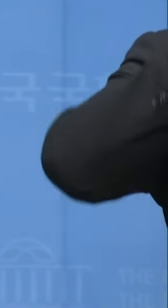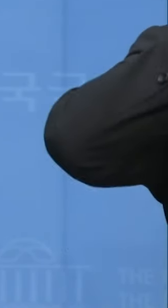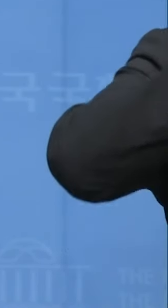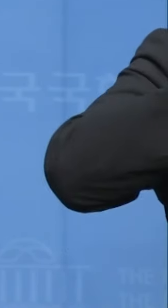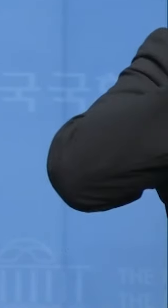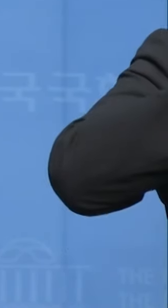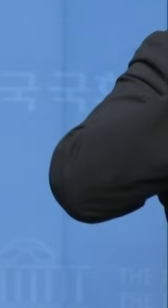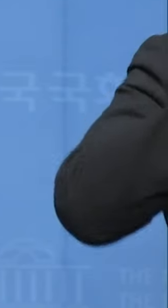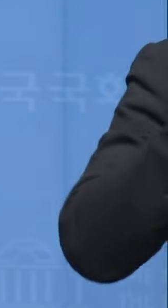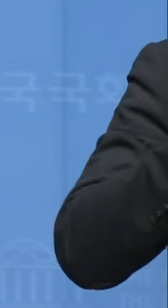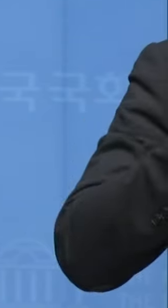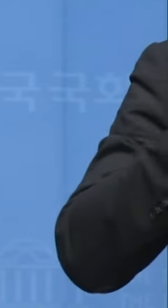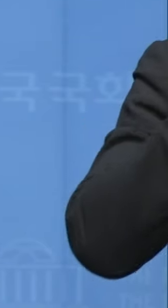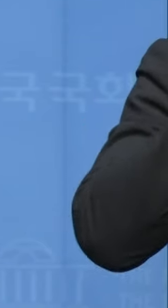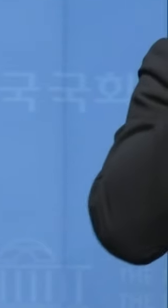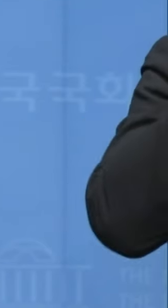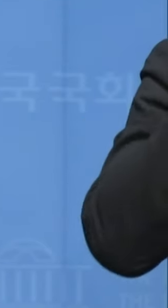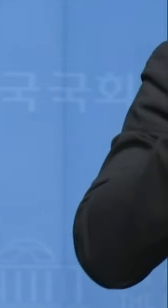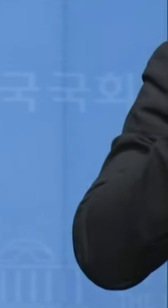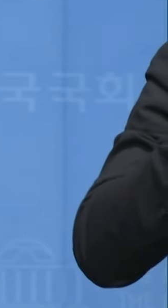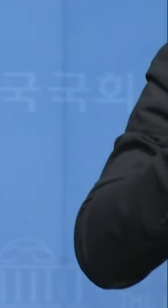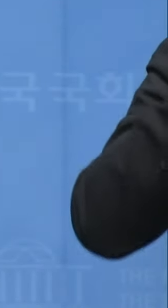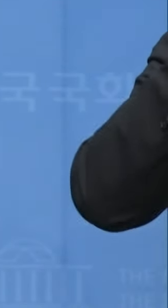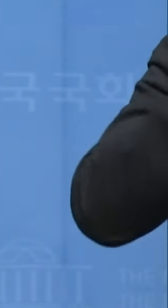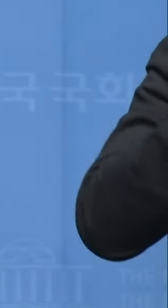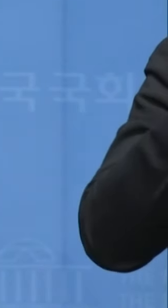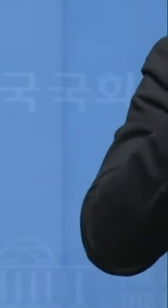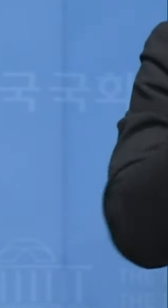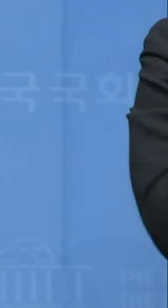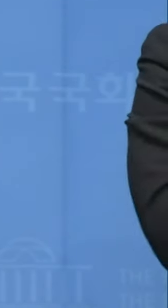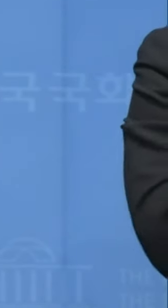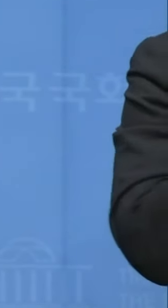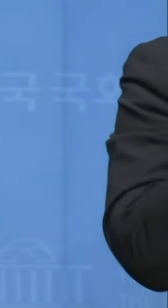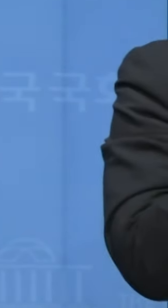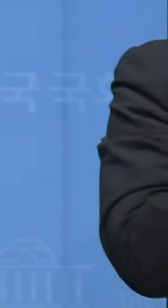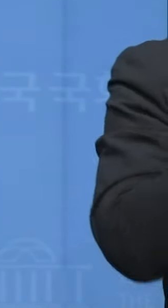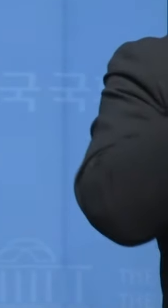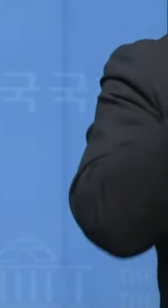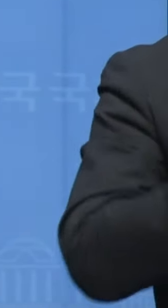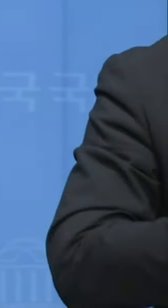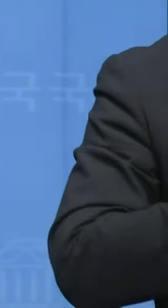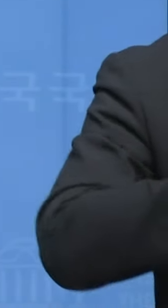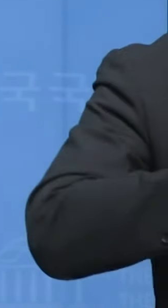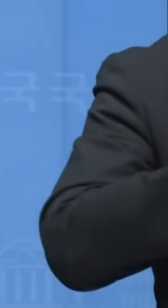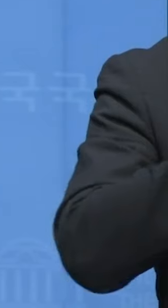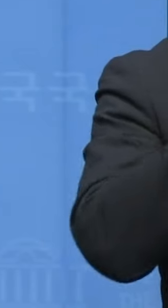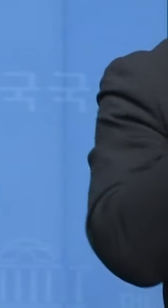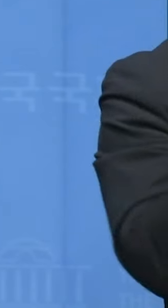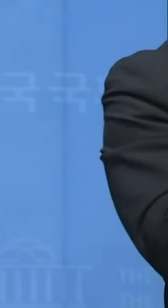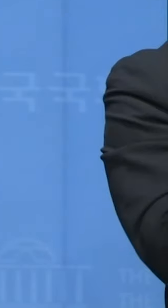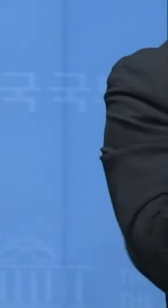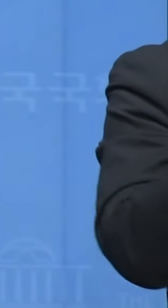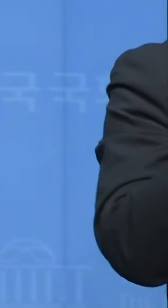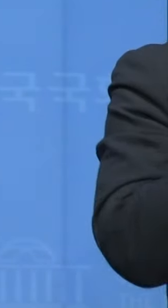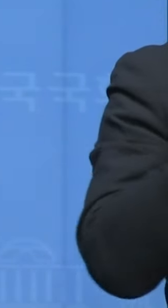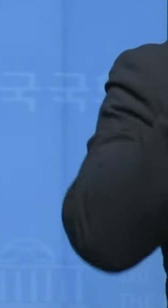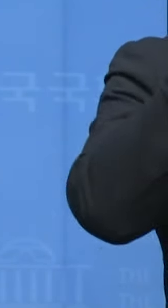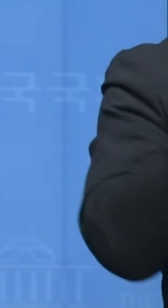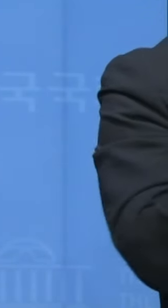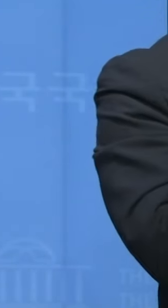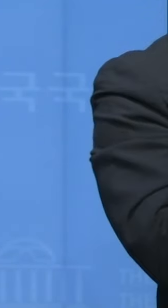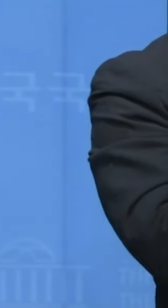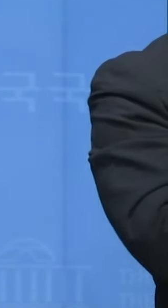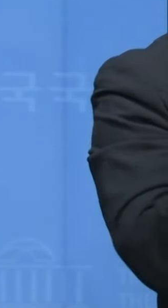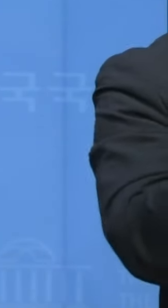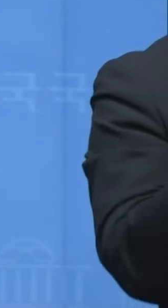사과하였다 과 1 4차장 검사를 교체하며 김건희 여사 방탄 의지를 명확히 드러냈습니다 우리 검찰 독재